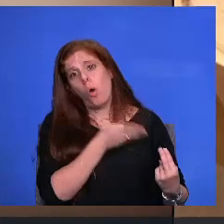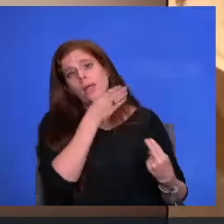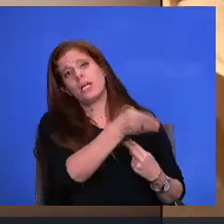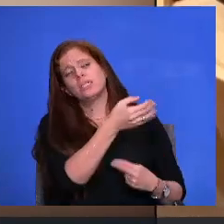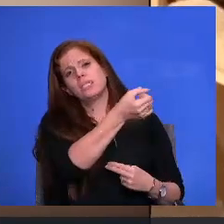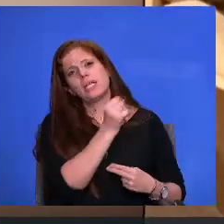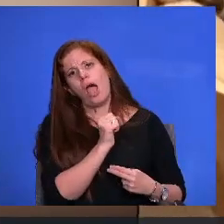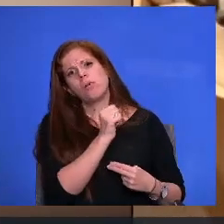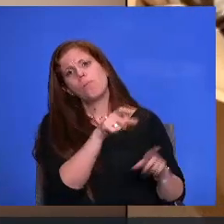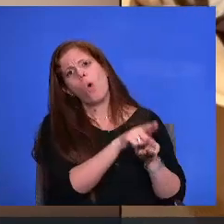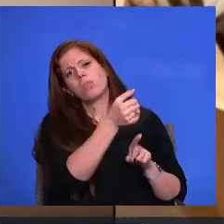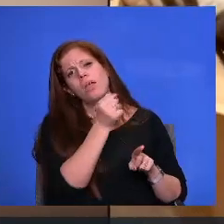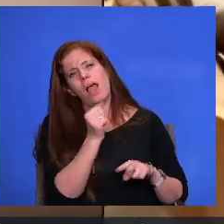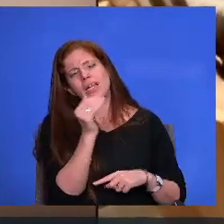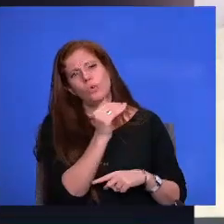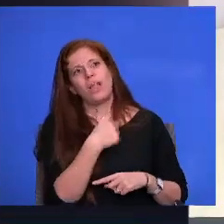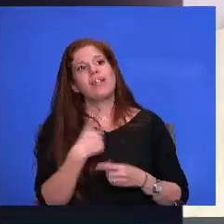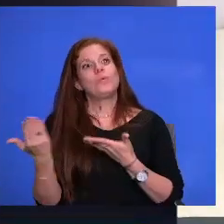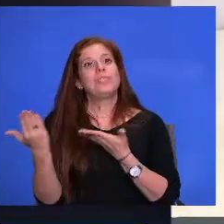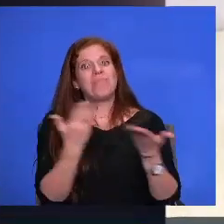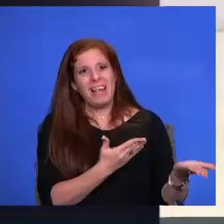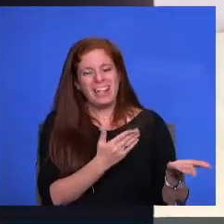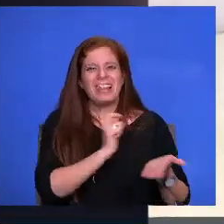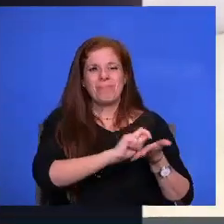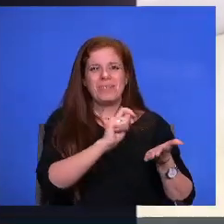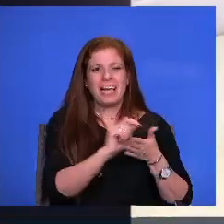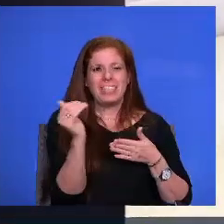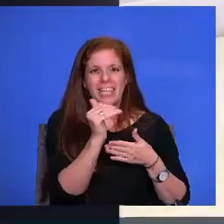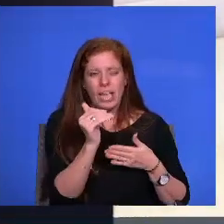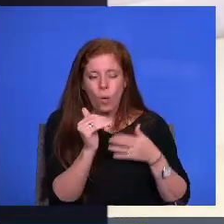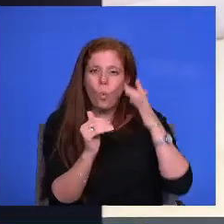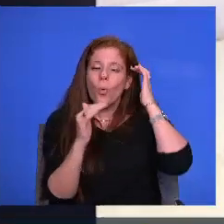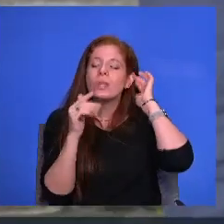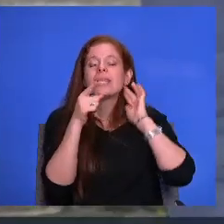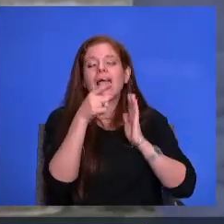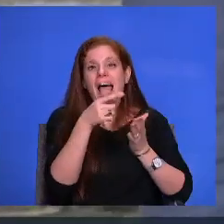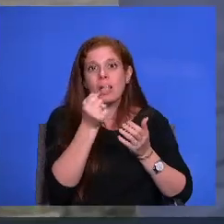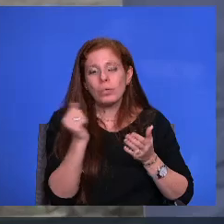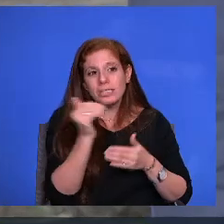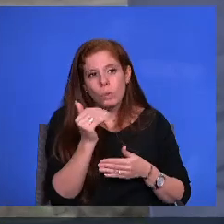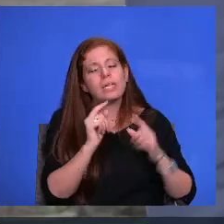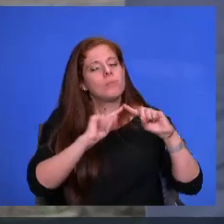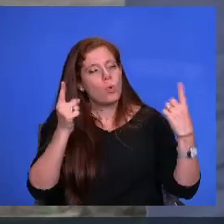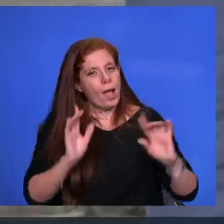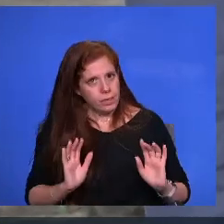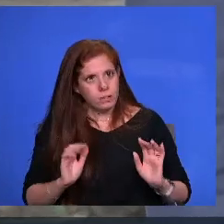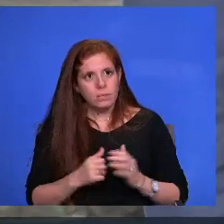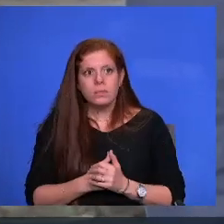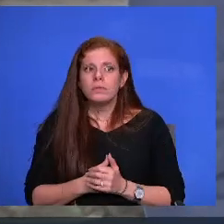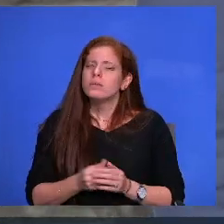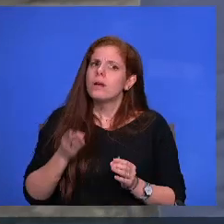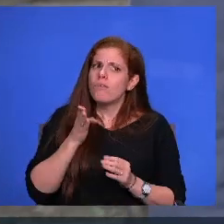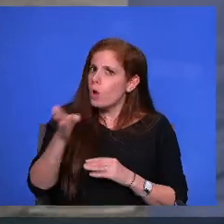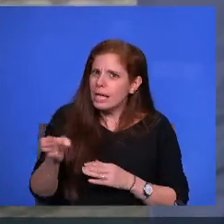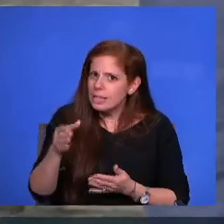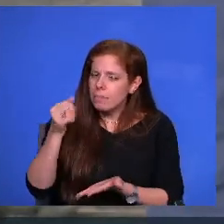אני הוזמנתי על ידי משרד התיירות הסעודי וארגון התיירות העולמי, אז זה סטטוס אחר לגמרי. אבל לא נכנסתי עם דרכון ישראלי. לא, נכנסתי